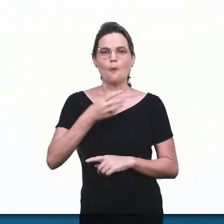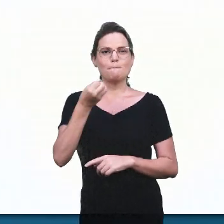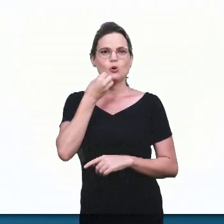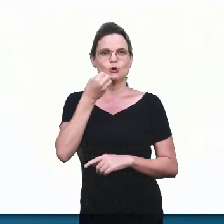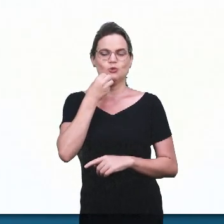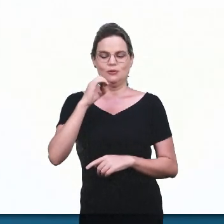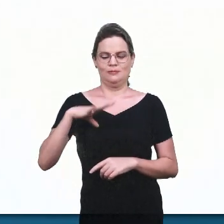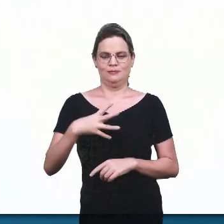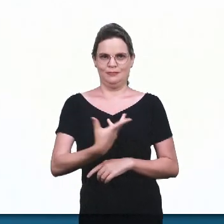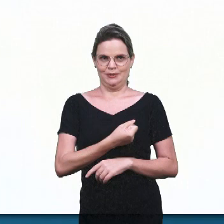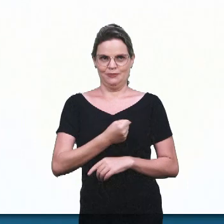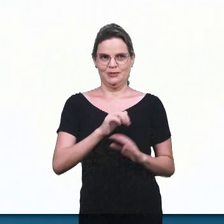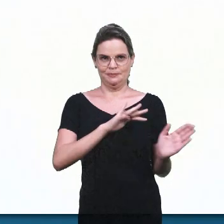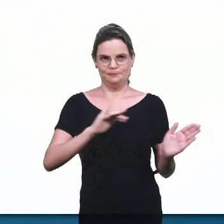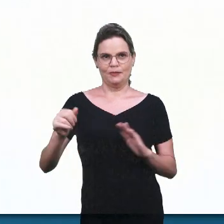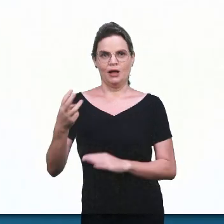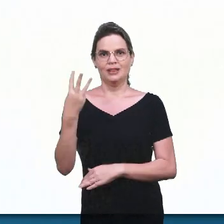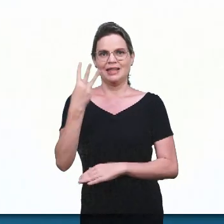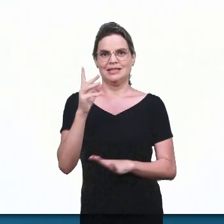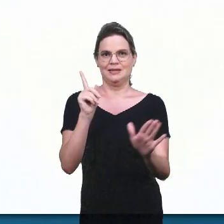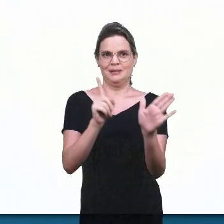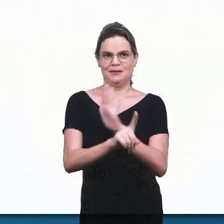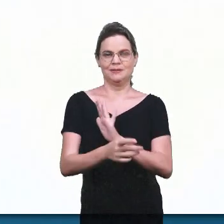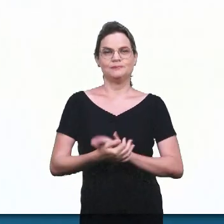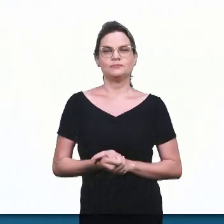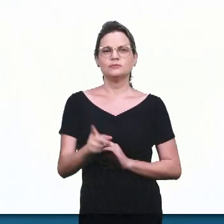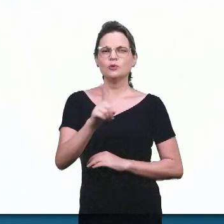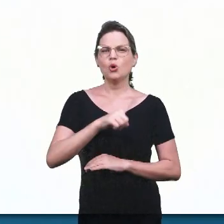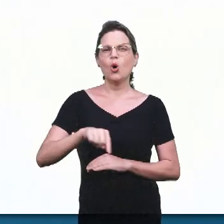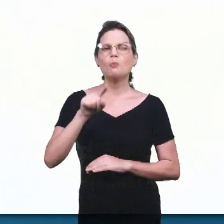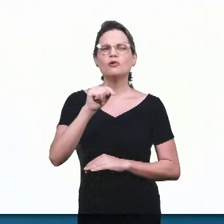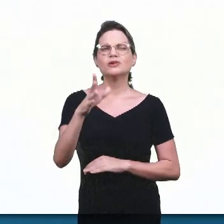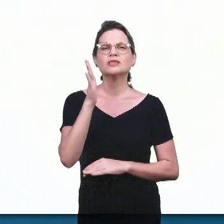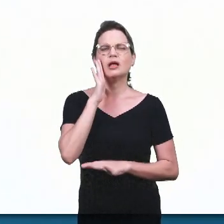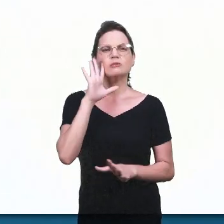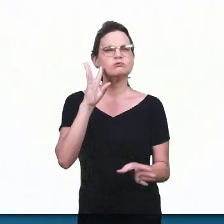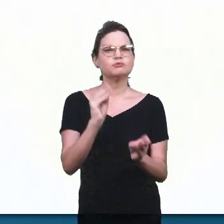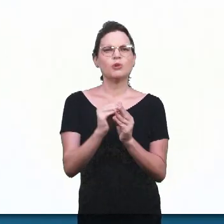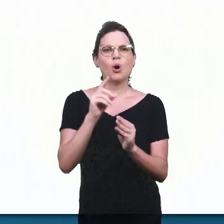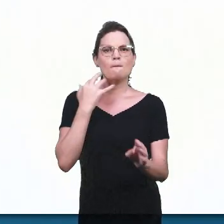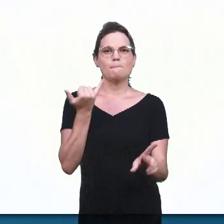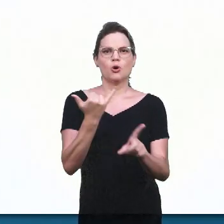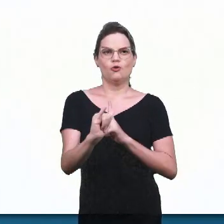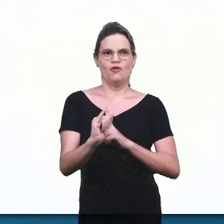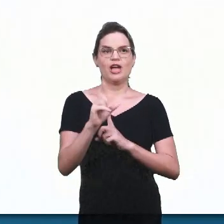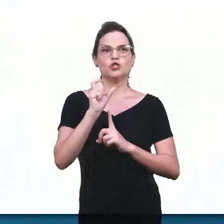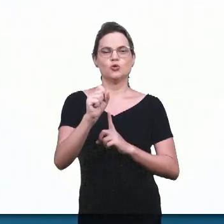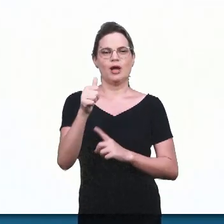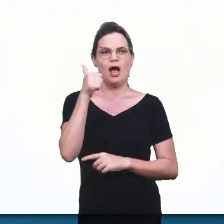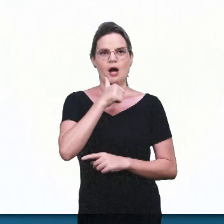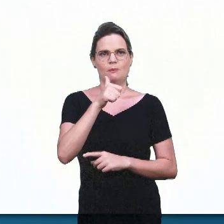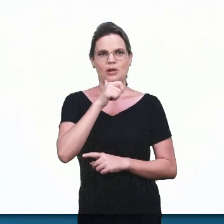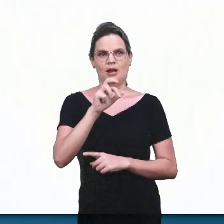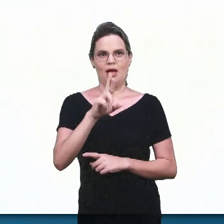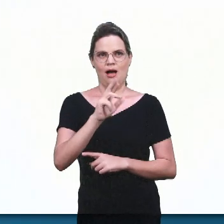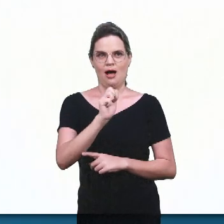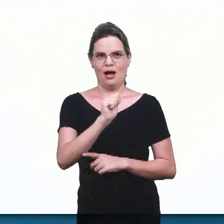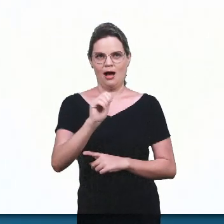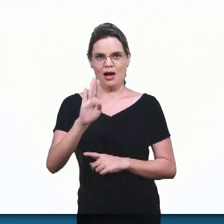a l'opportunité de salut. Troisième question. Comment vous voyez prophétiquement la position de Rahab et